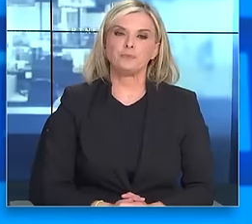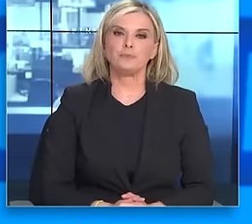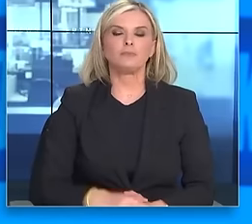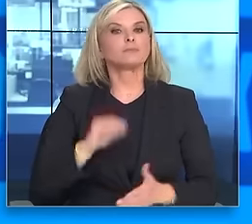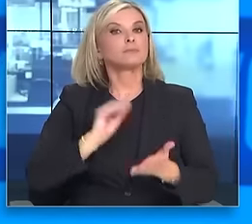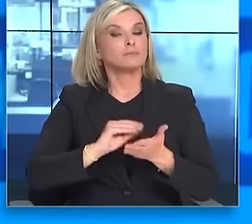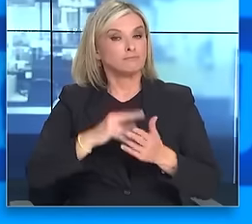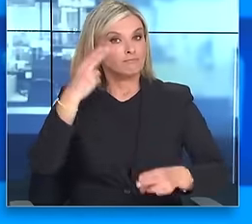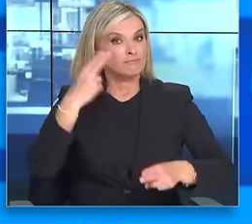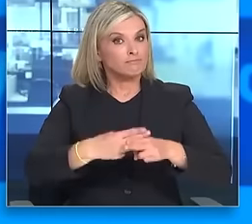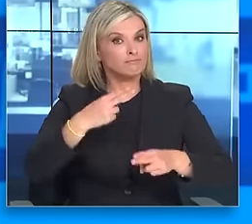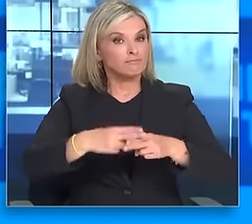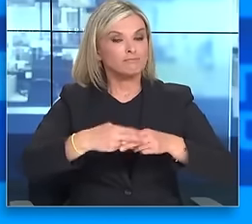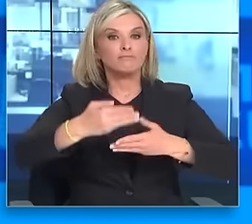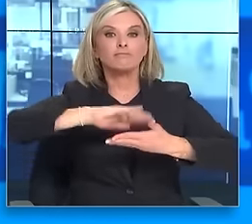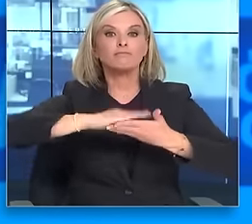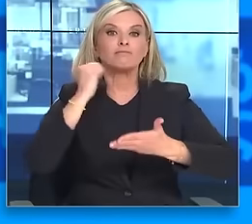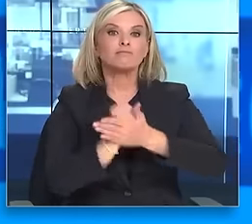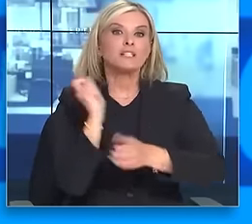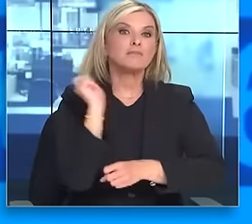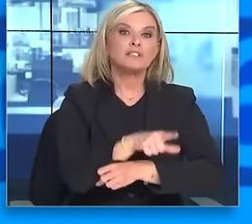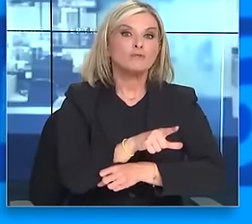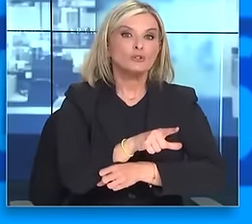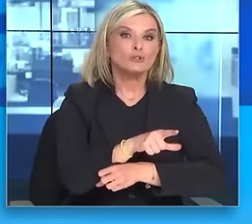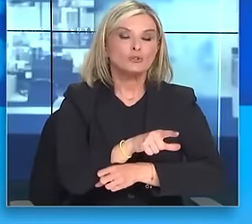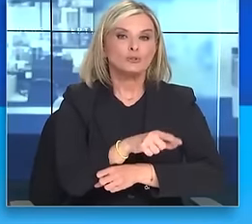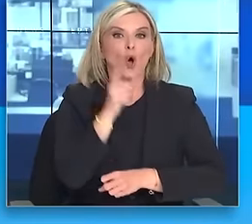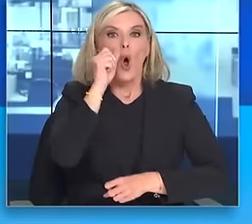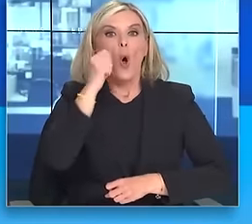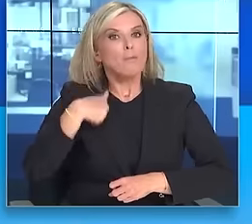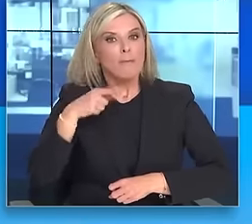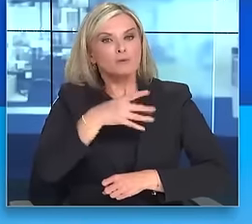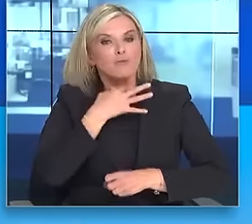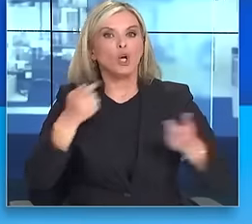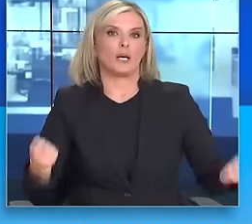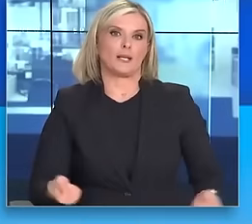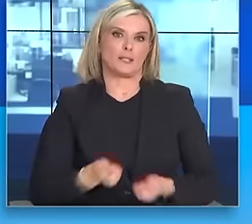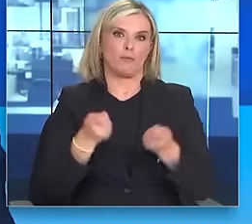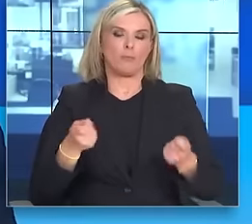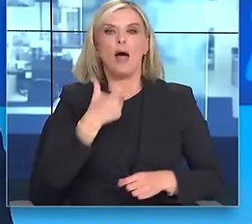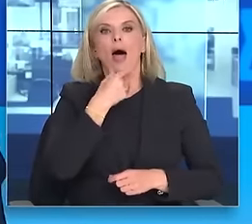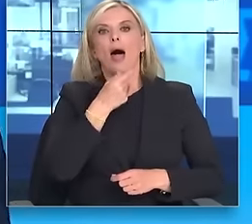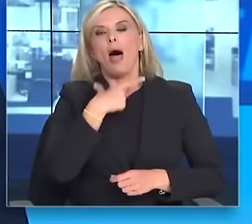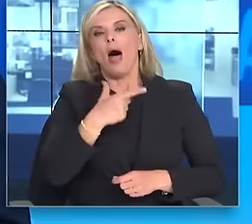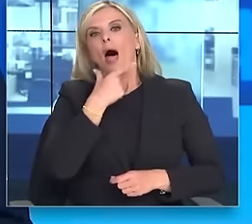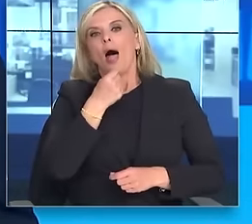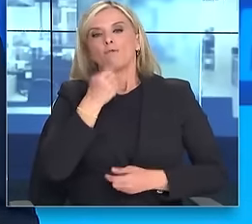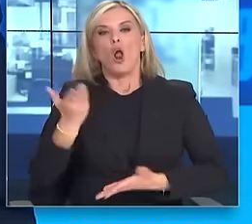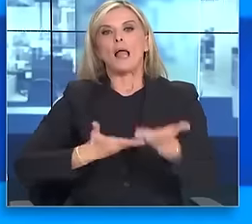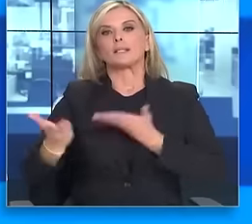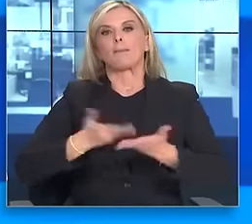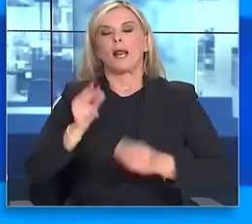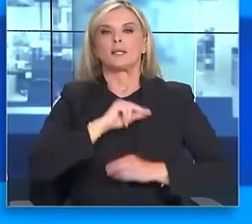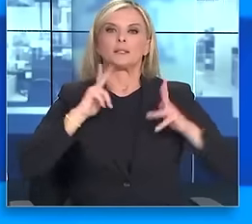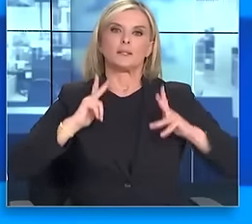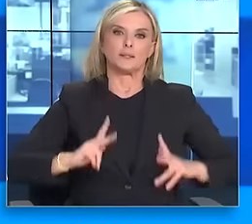τελικά μεγάλη επιτυχία. Πρέπει να σου πω, επειδή το χρησιμοποιήσει την ψήφιση ο πατέρας μου αυτό, είναι χρηστικό και είναι εύκολο. Όχι, είναι χρηστικό. Είναι μεγάλη τομή. Είναι